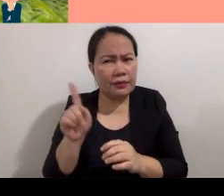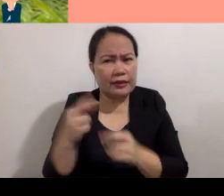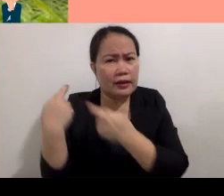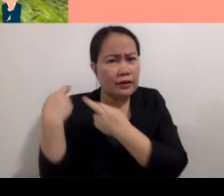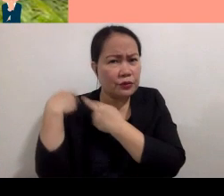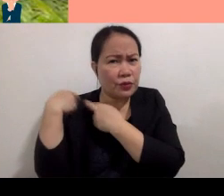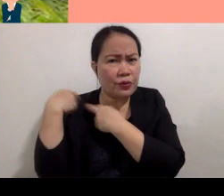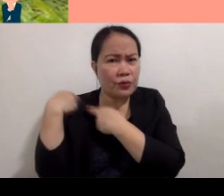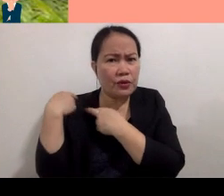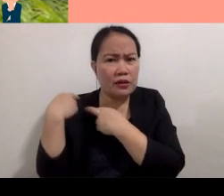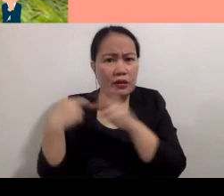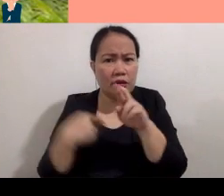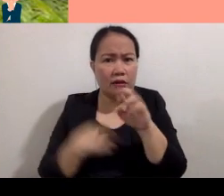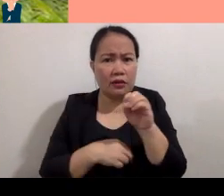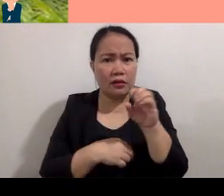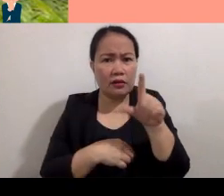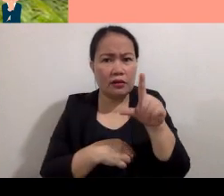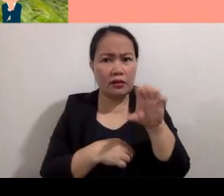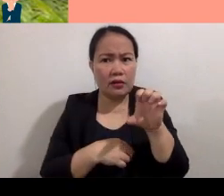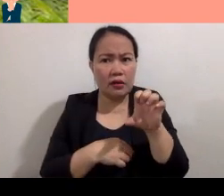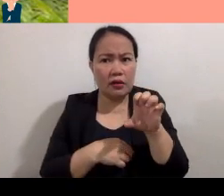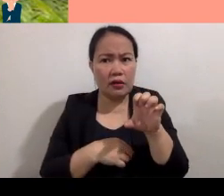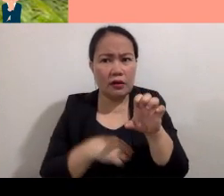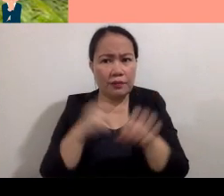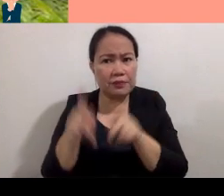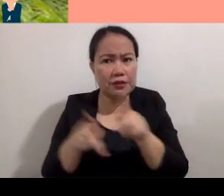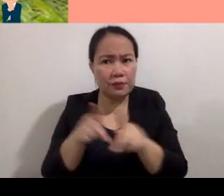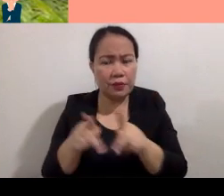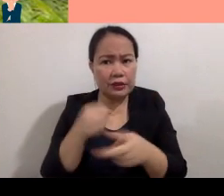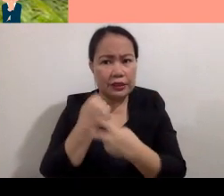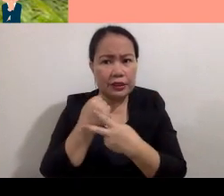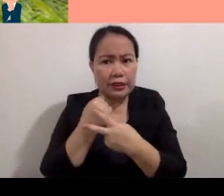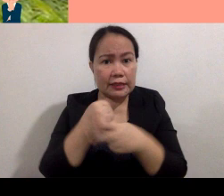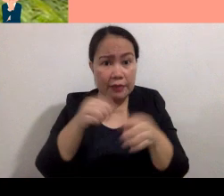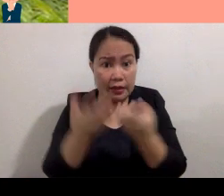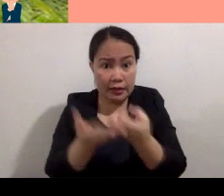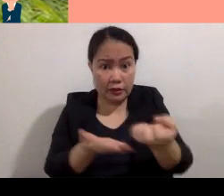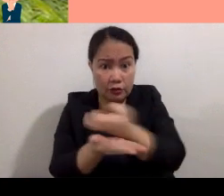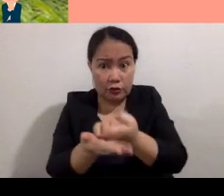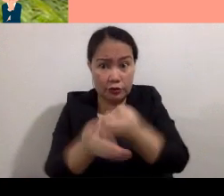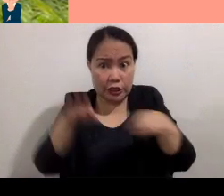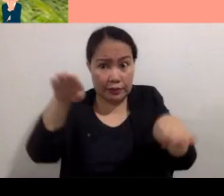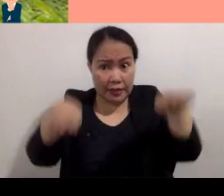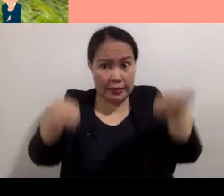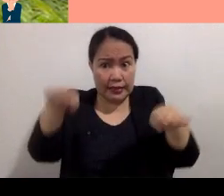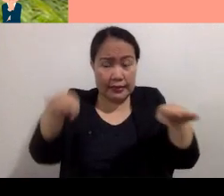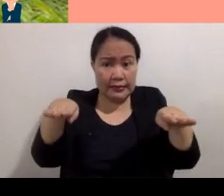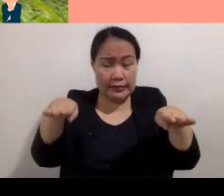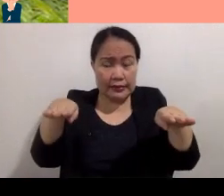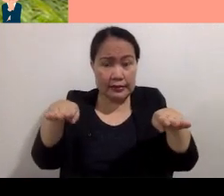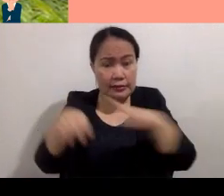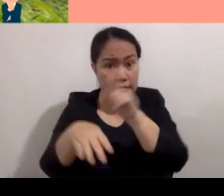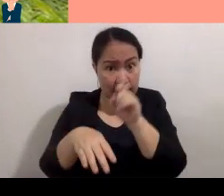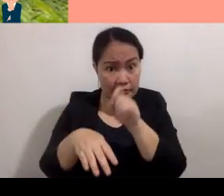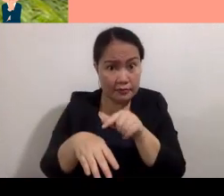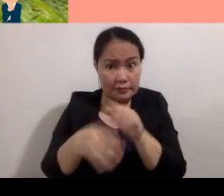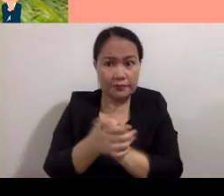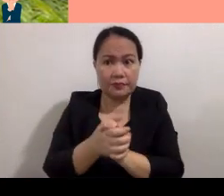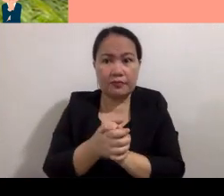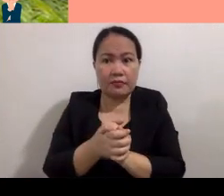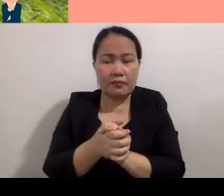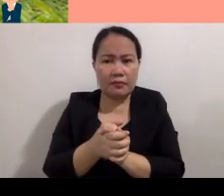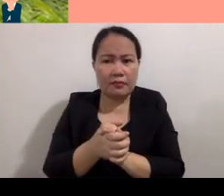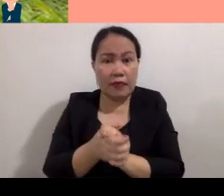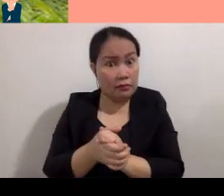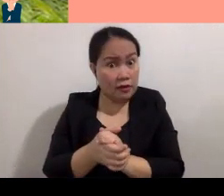Okay, ano kaya ang papel ng tao sa pagpapanatili ng balancing ecological na kalagayan o ecological